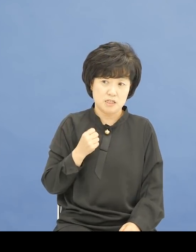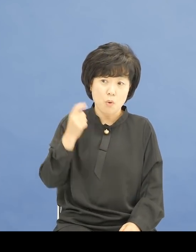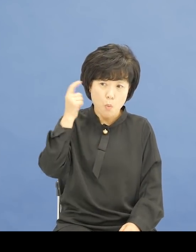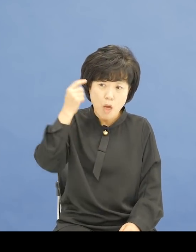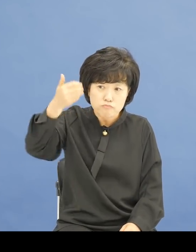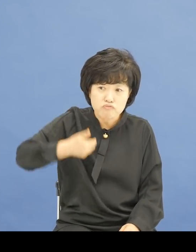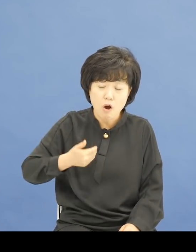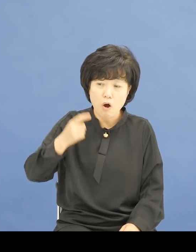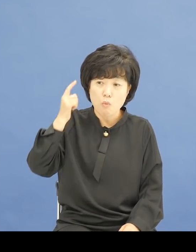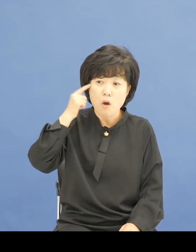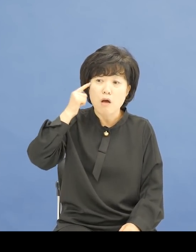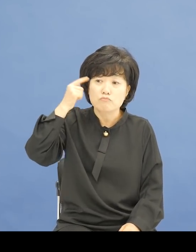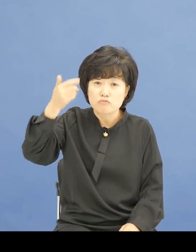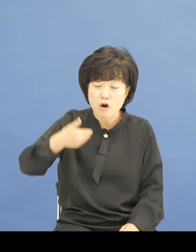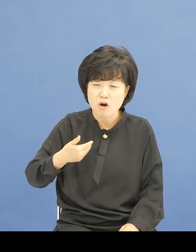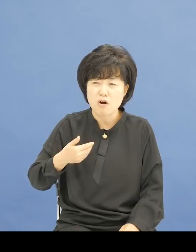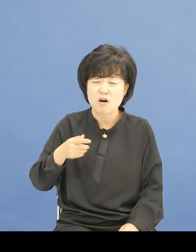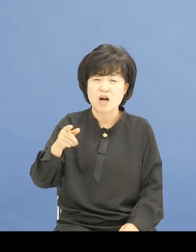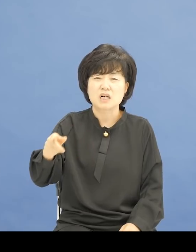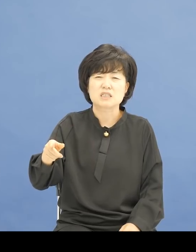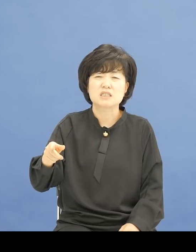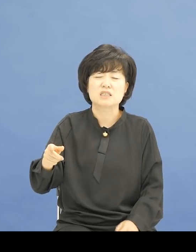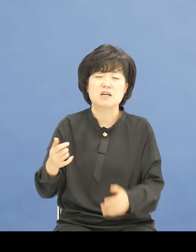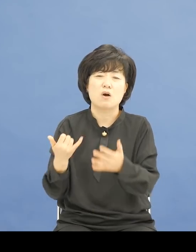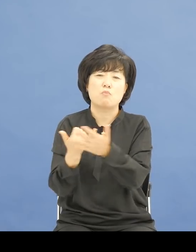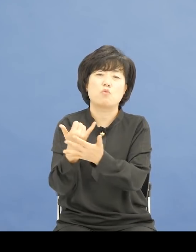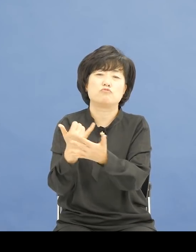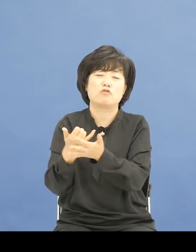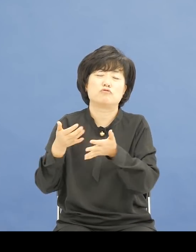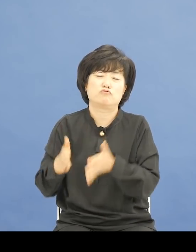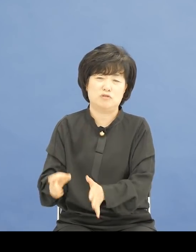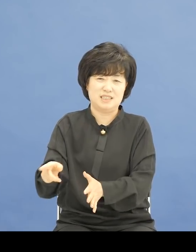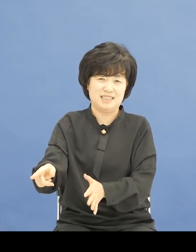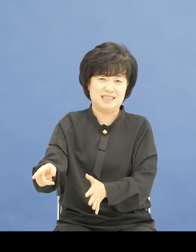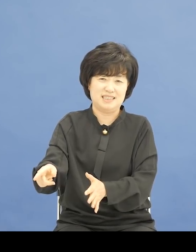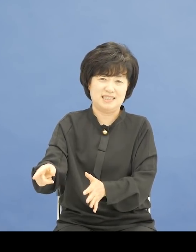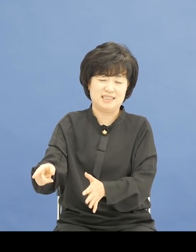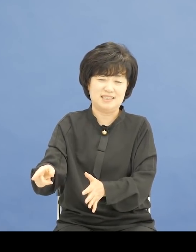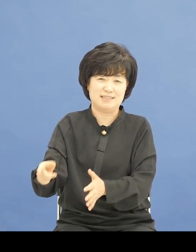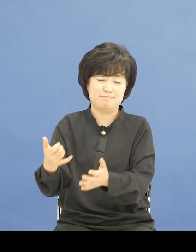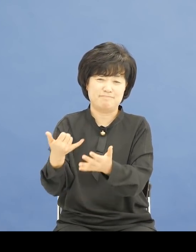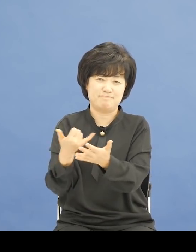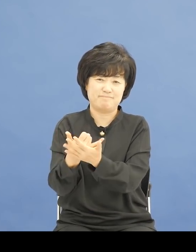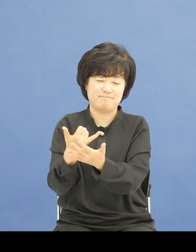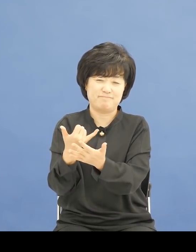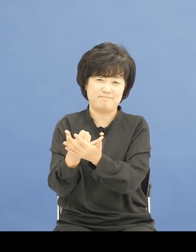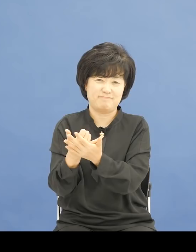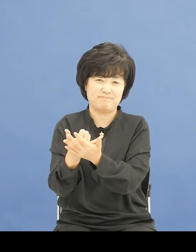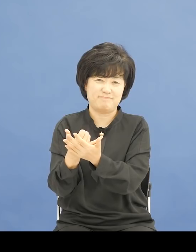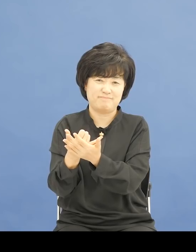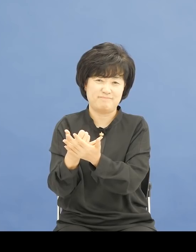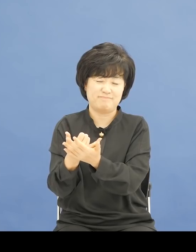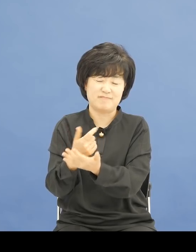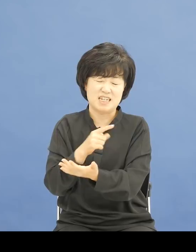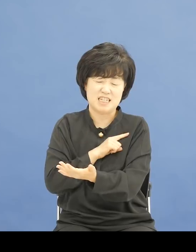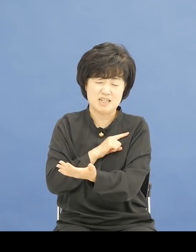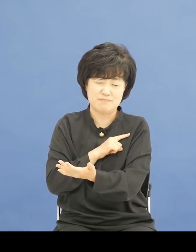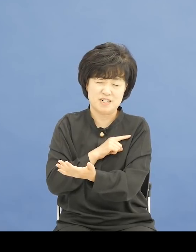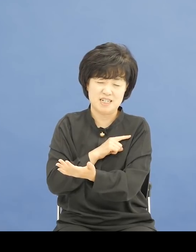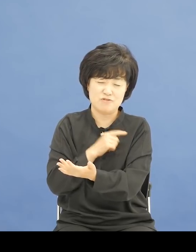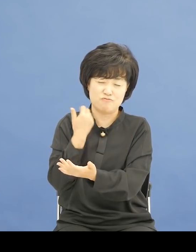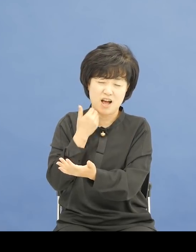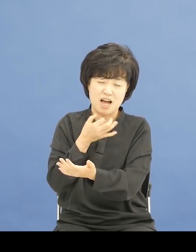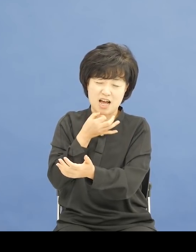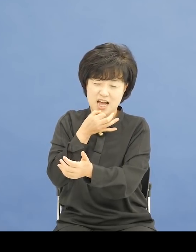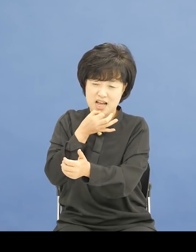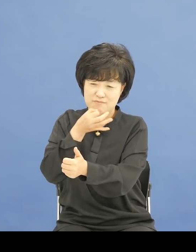묻냐라고 물어보니까 그 친구가 이제 보육원 출신이었던 거예요. 아. 네. 그래서 자기